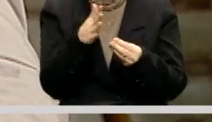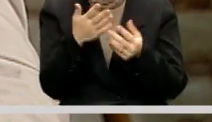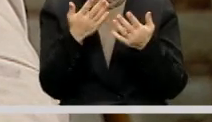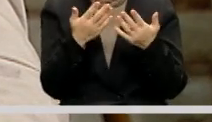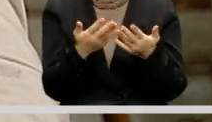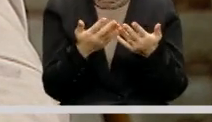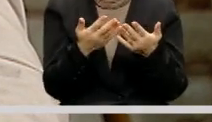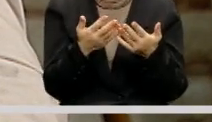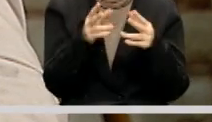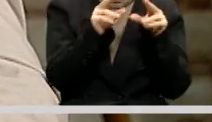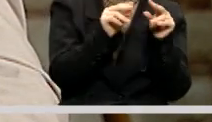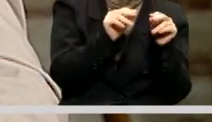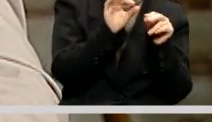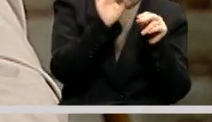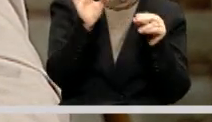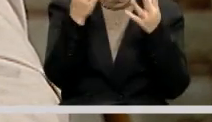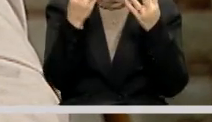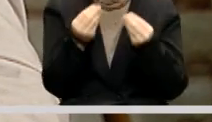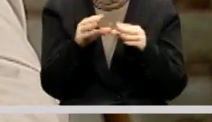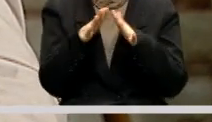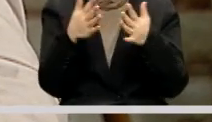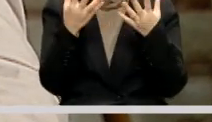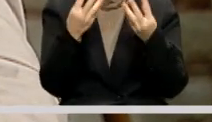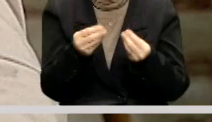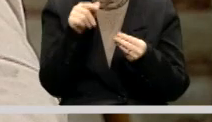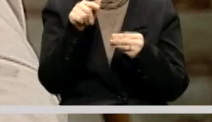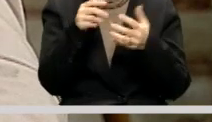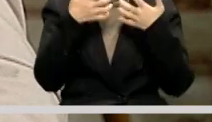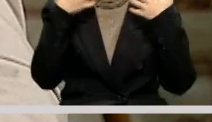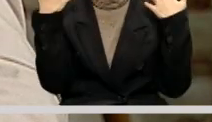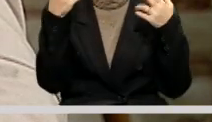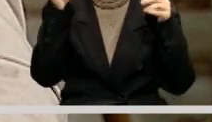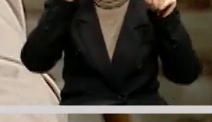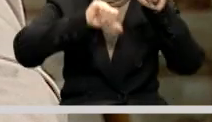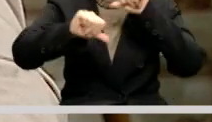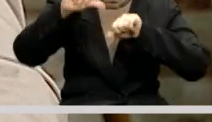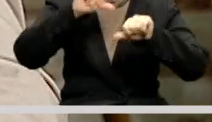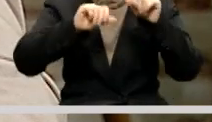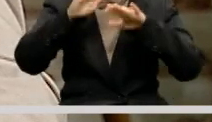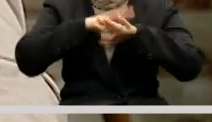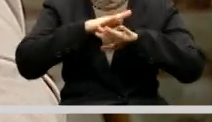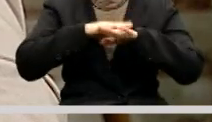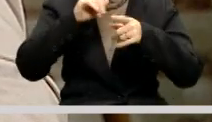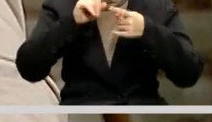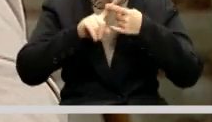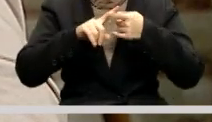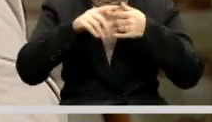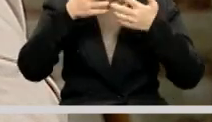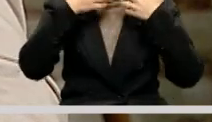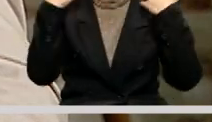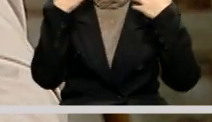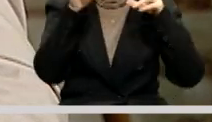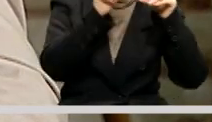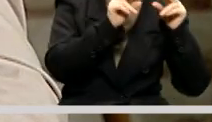neyle sonuçlanacağı ile ilgili deneyler var. Ama hayvan deneylerinden biliyoruz ki belli bir günden sonra hayvanlarda uykusuzluk ölümle sonuçlanmış.